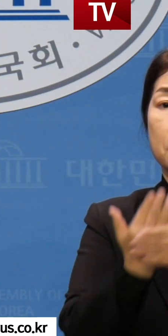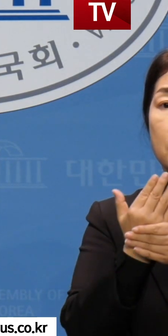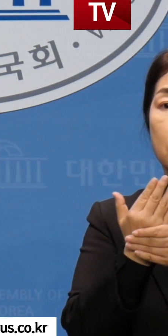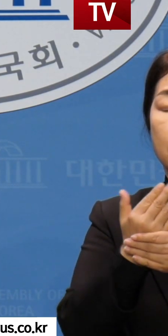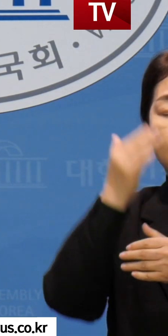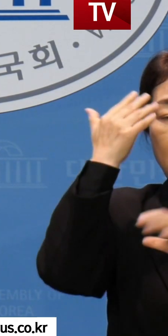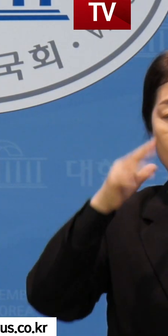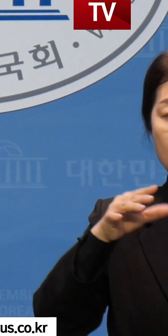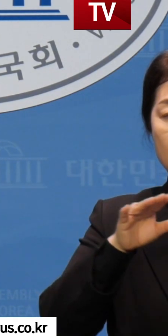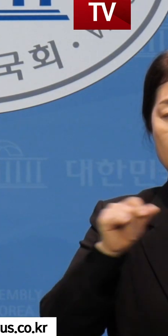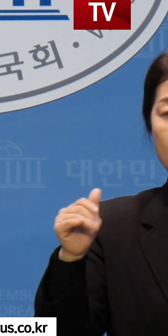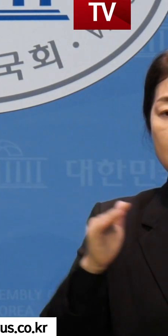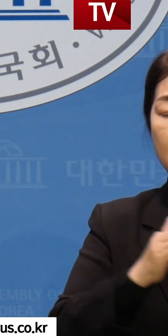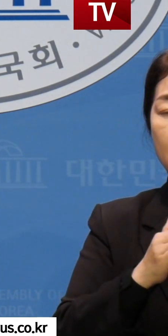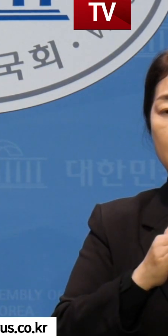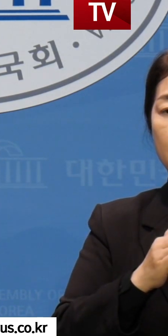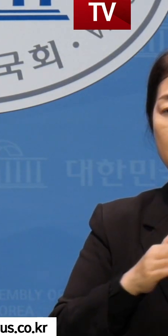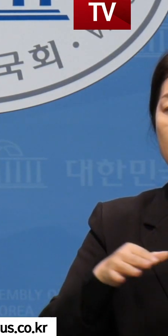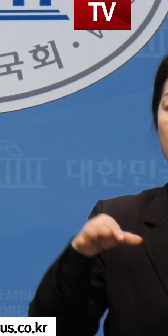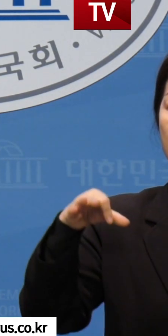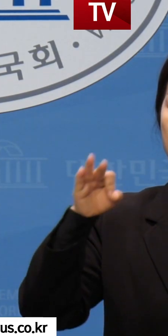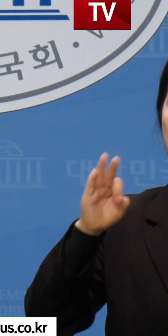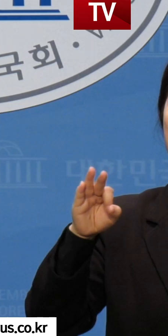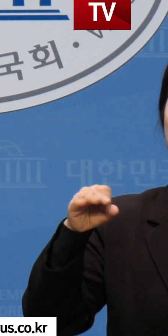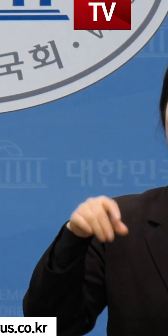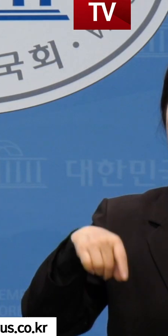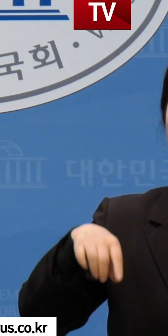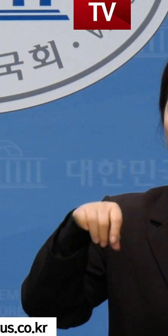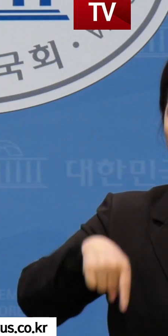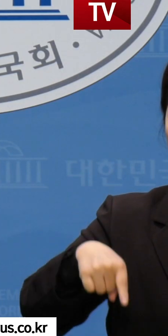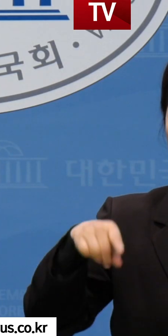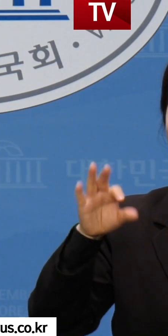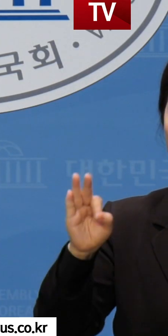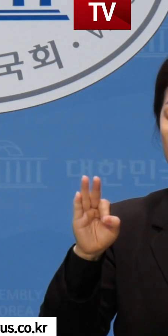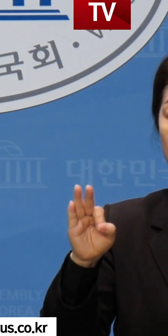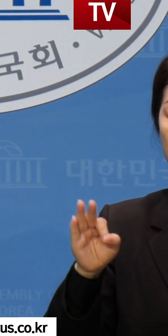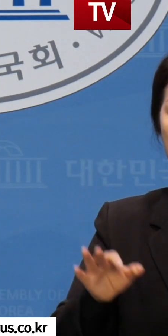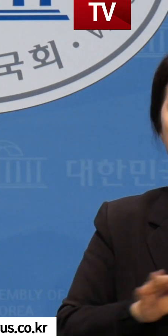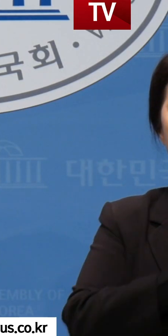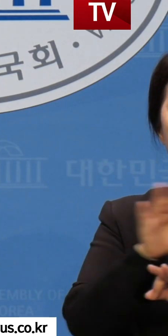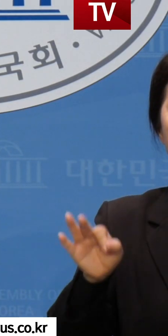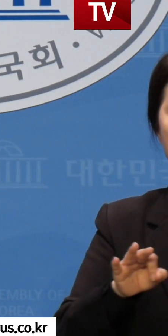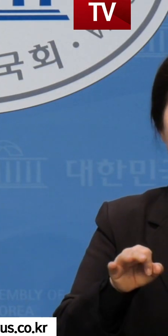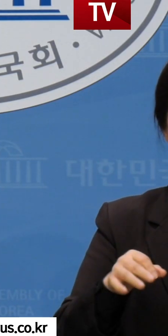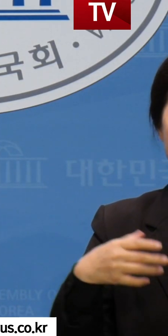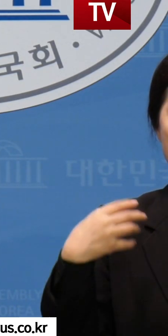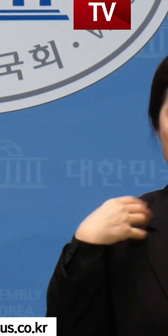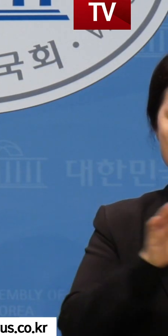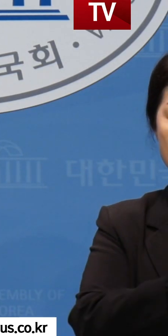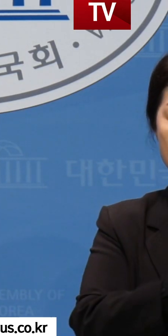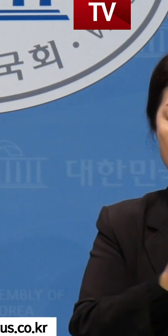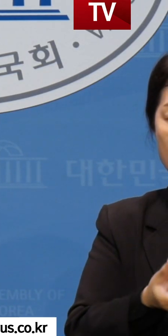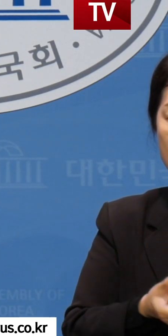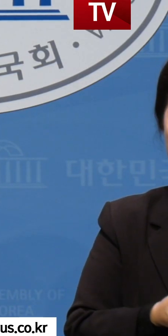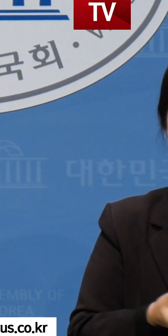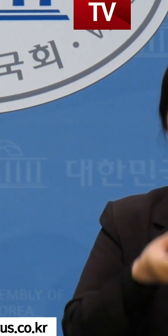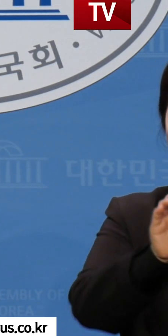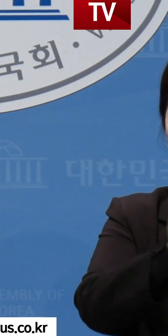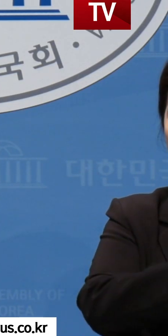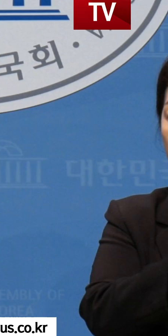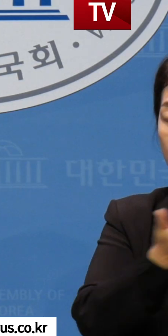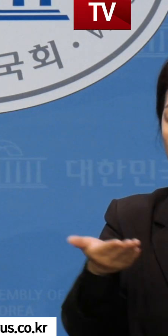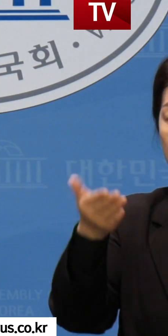우리나라 부동산 PF 시장 위기가 정부의 파격적인 지원에도 불구하고 최근